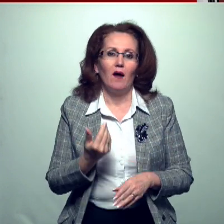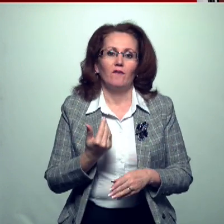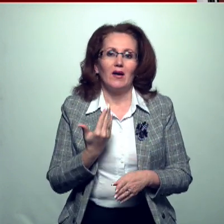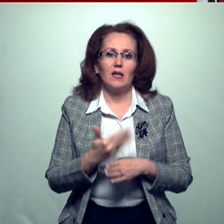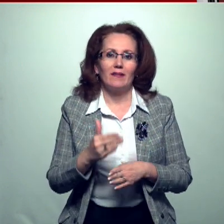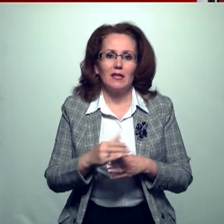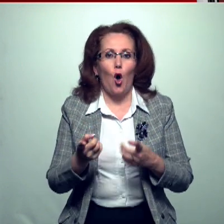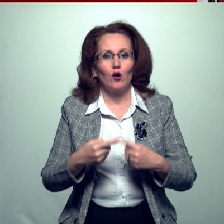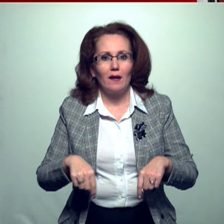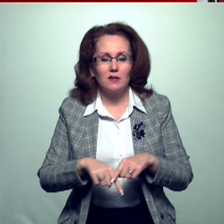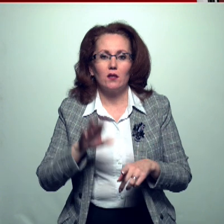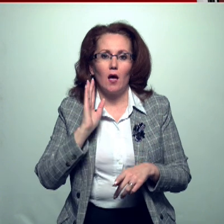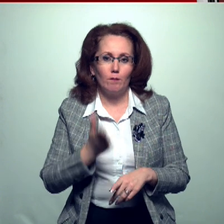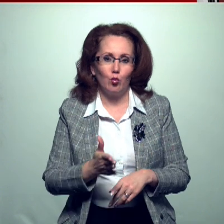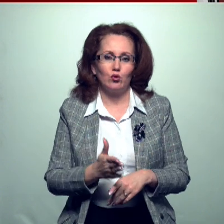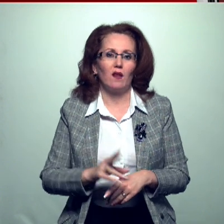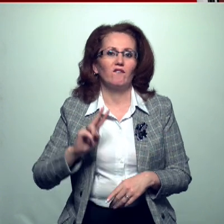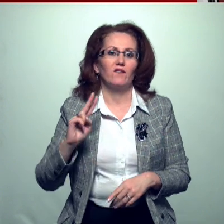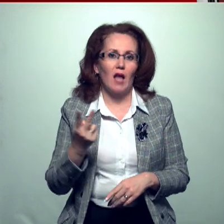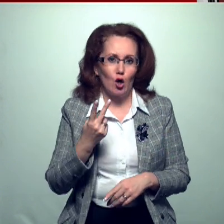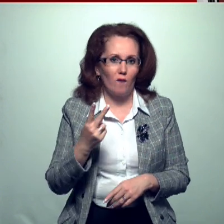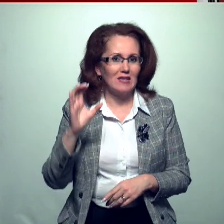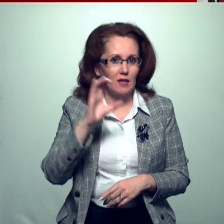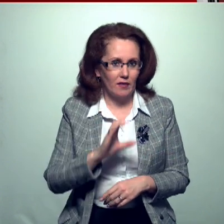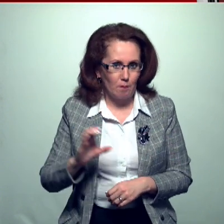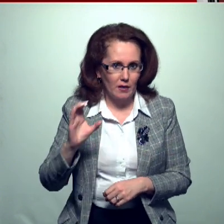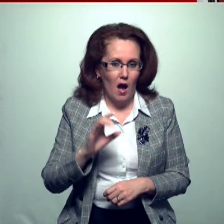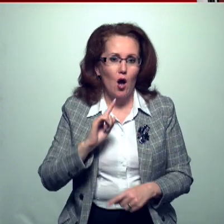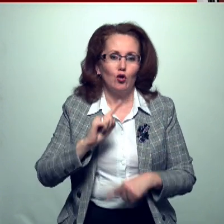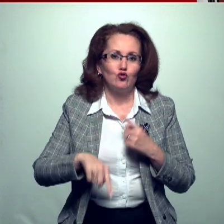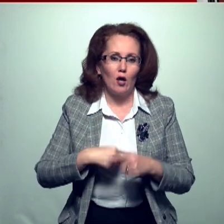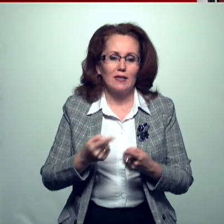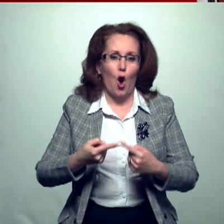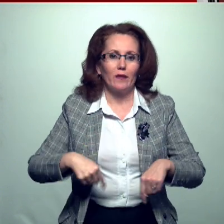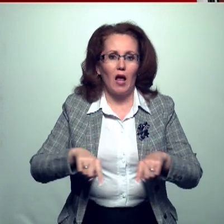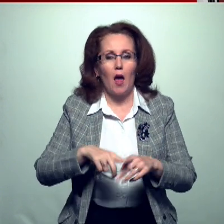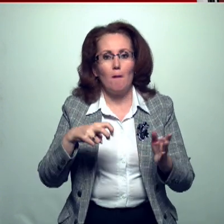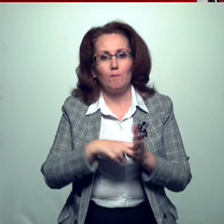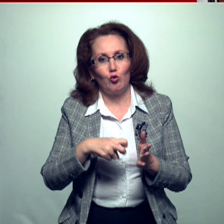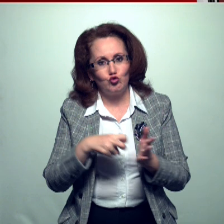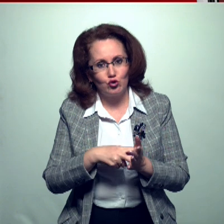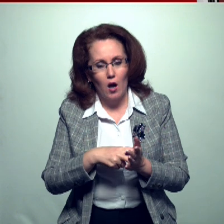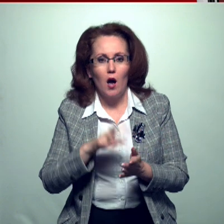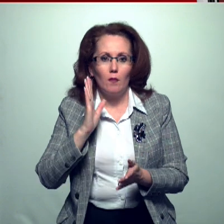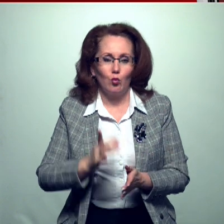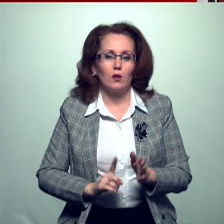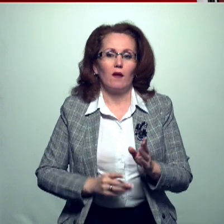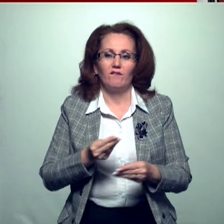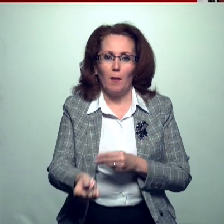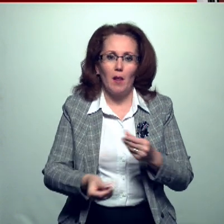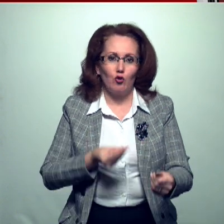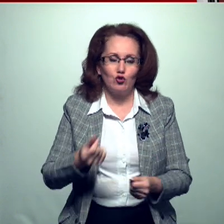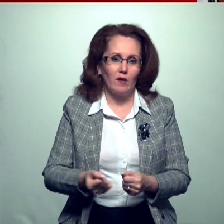кредитных организациях будет произведено 2 сентября. Через отделение почтовой связи будет